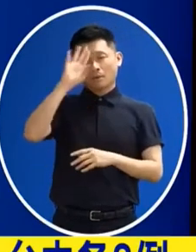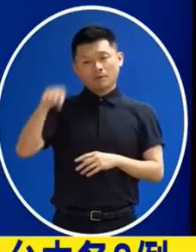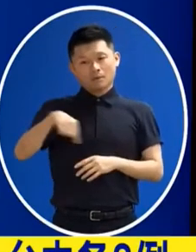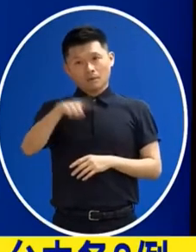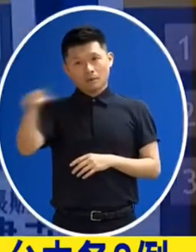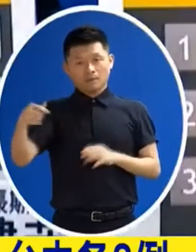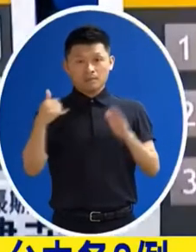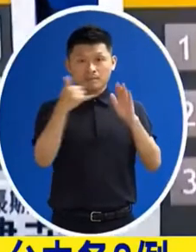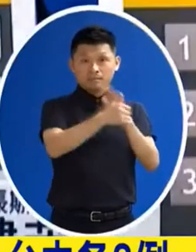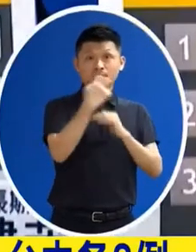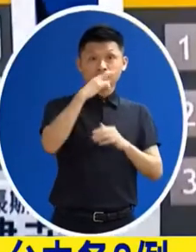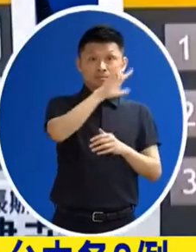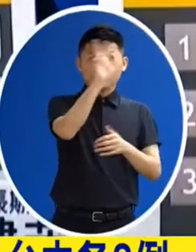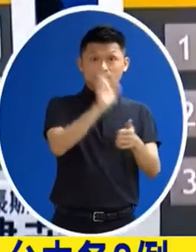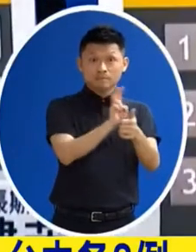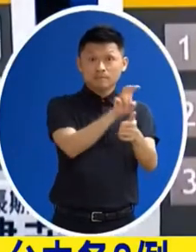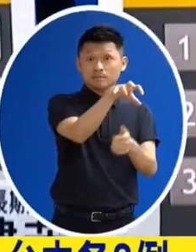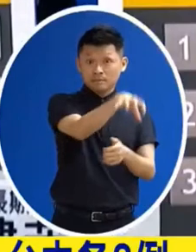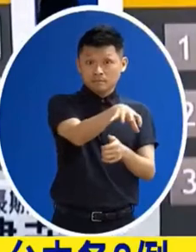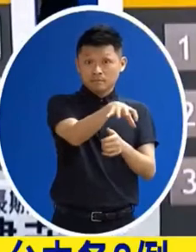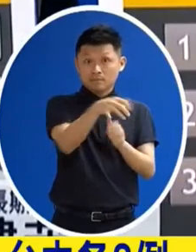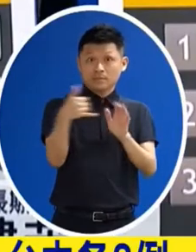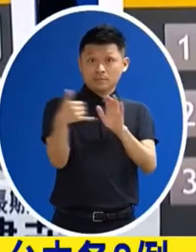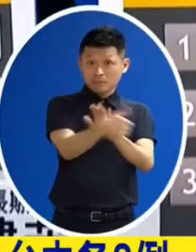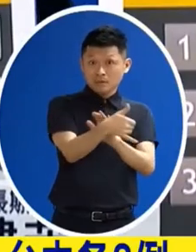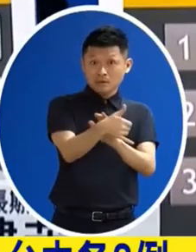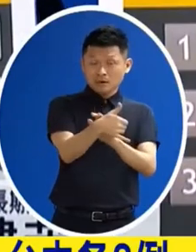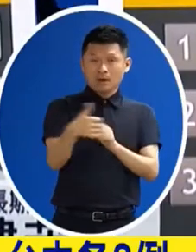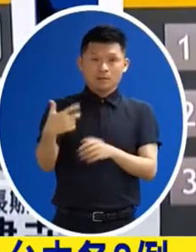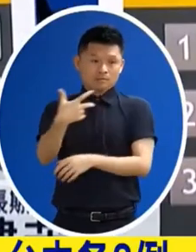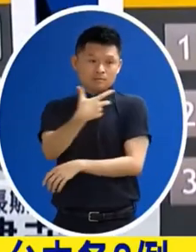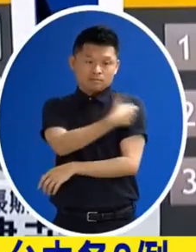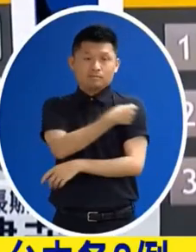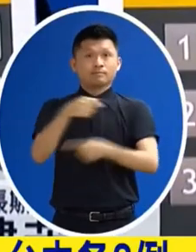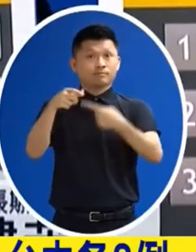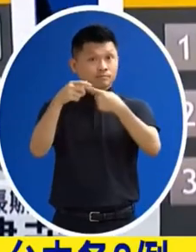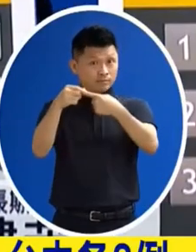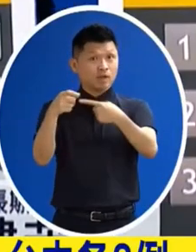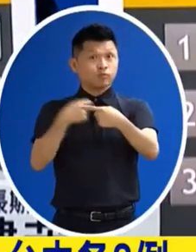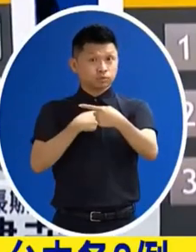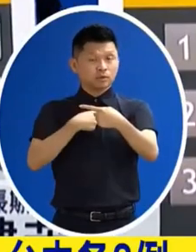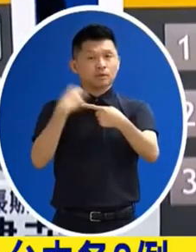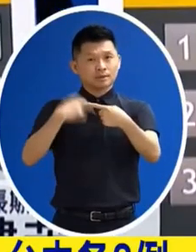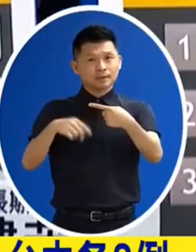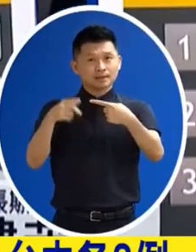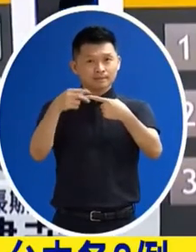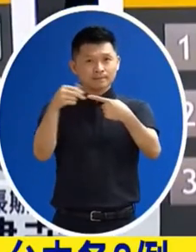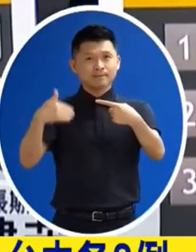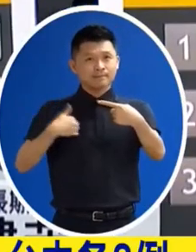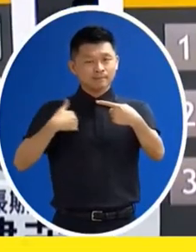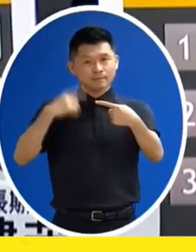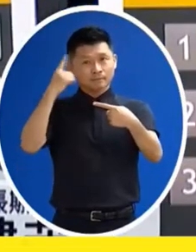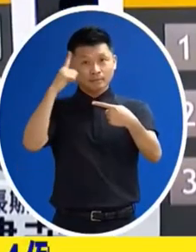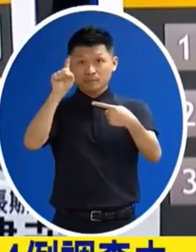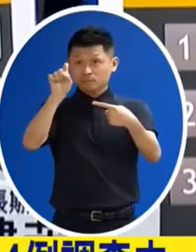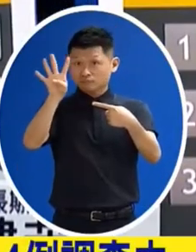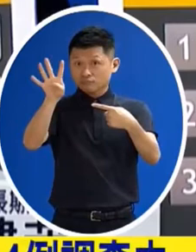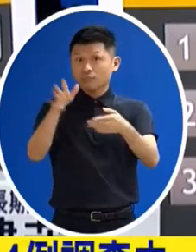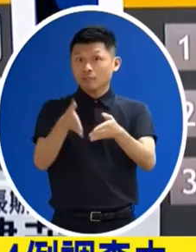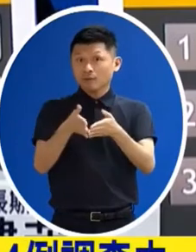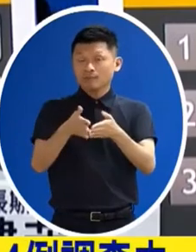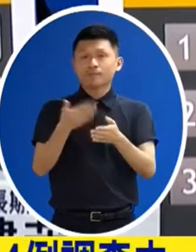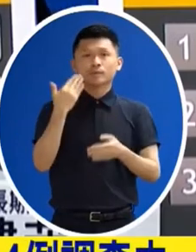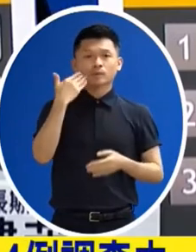到这样的一个日间单位来接受服务，他必须在接种第一剂疫苗而且满14天，那当然未